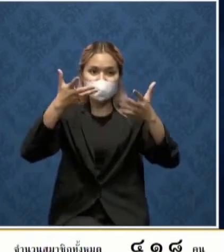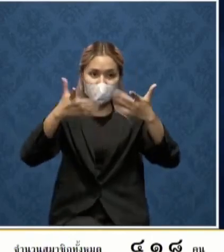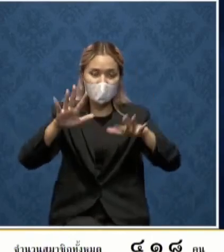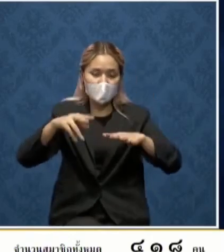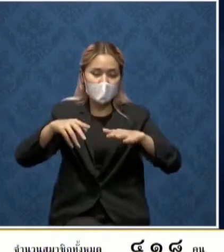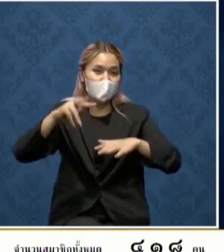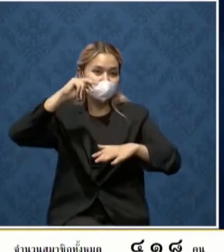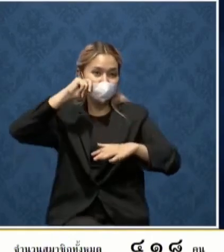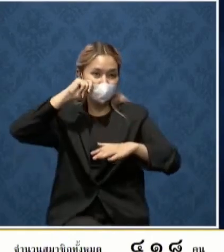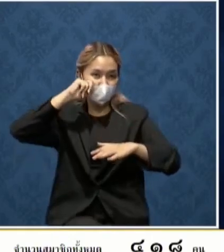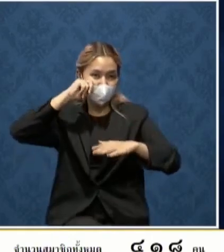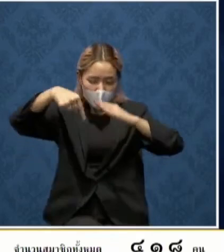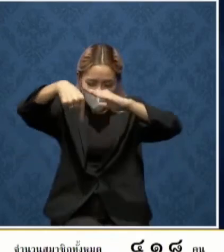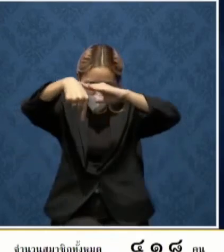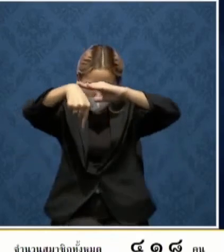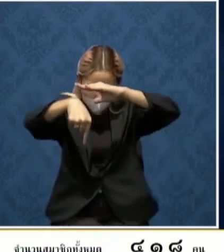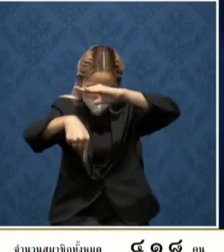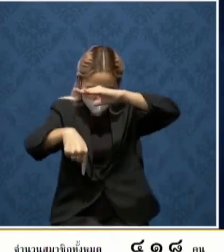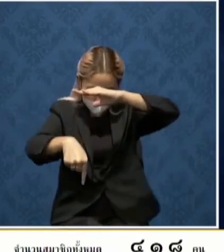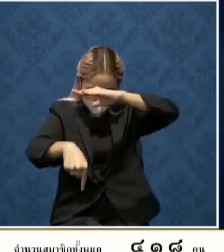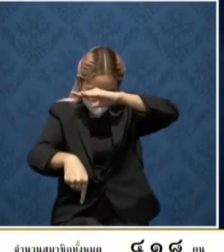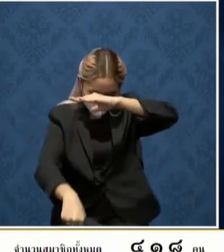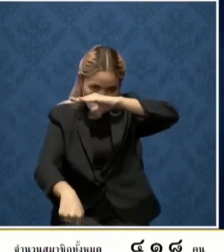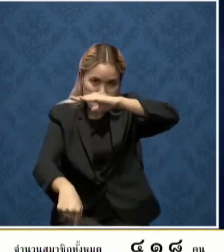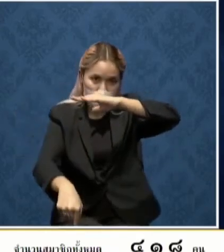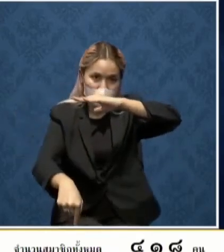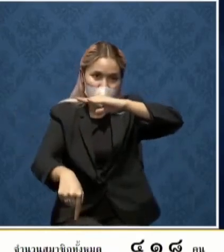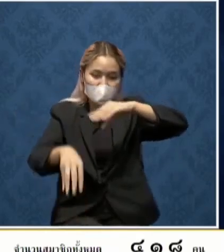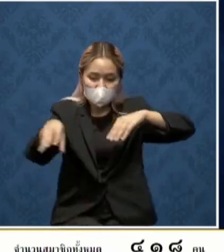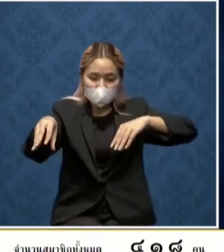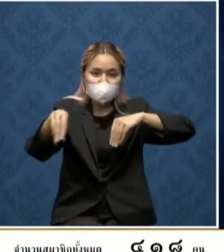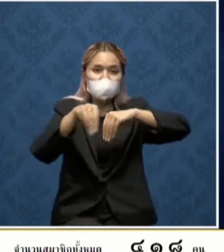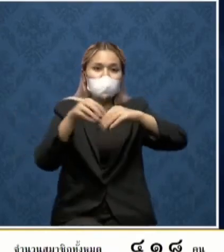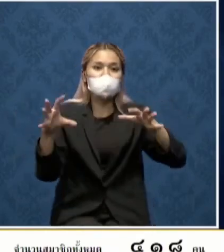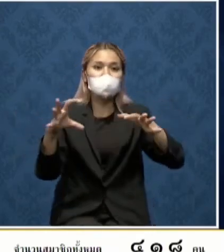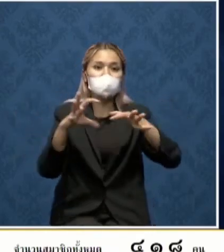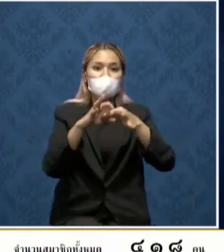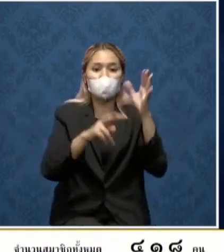อน้ำลึกเดียวตงแต่แนวช้ายฝงดหวประโจปมาน็